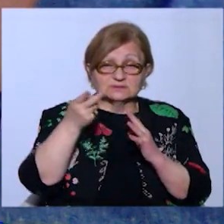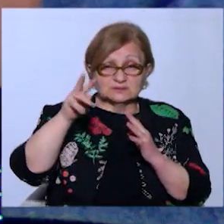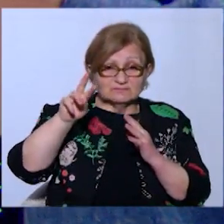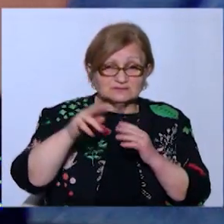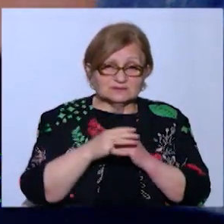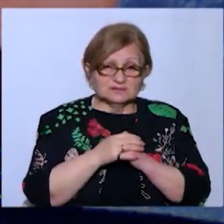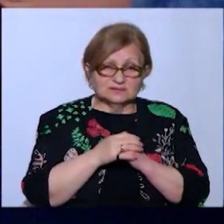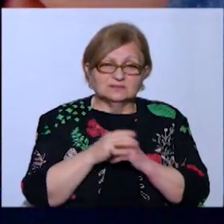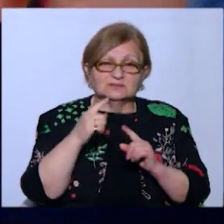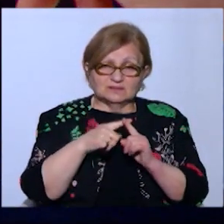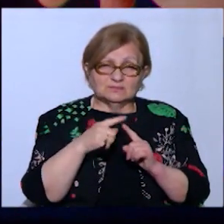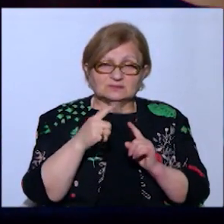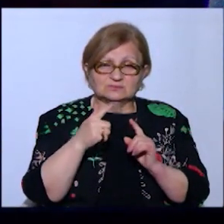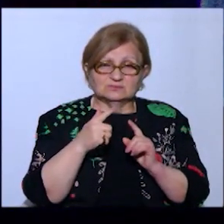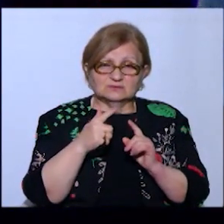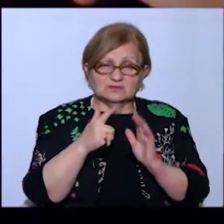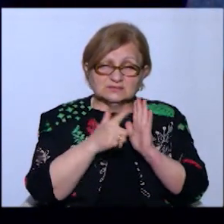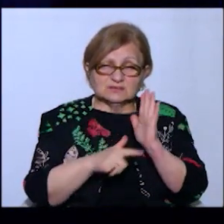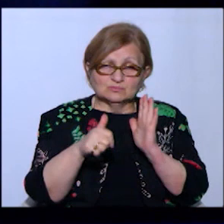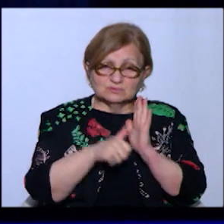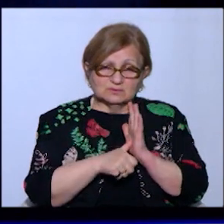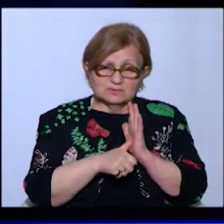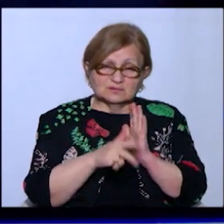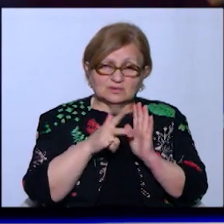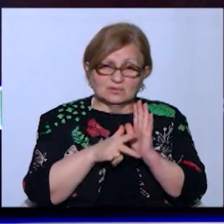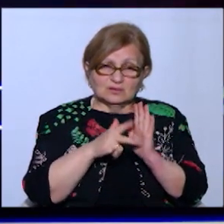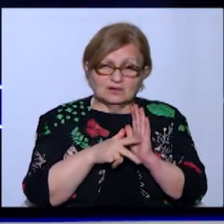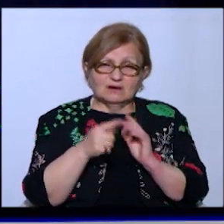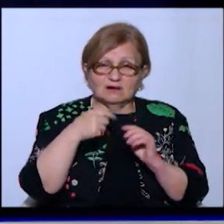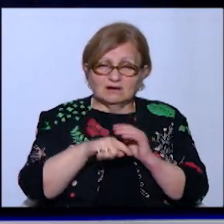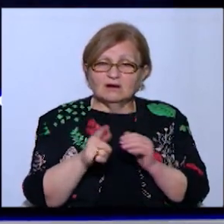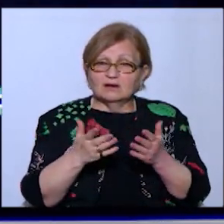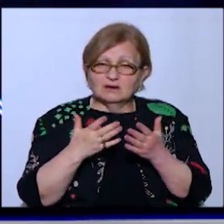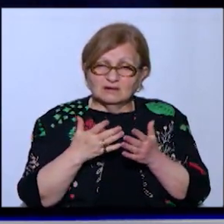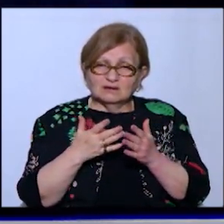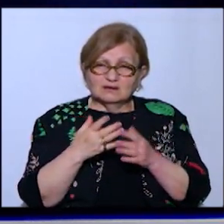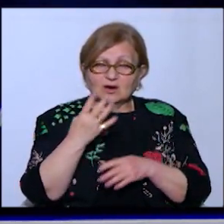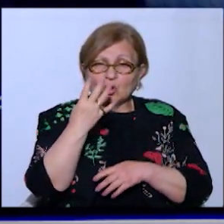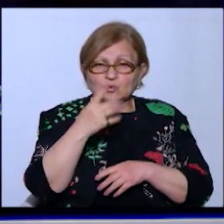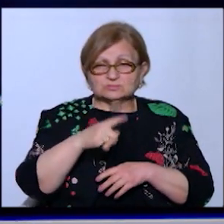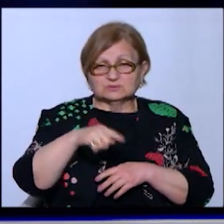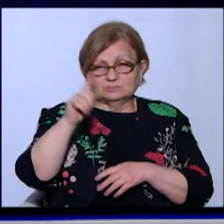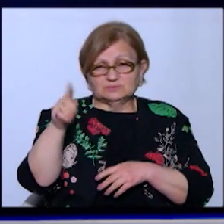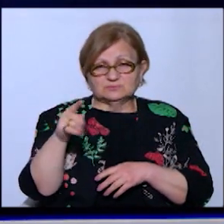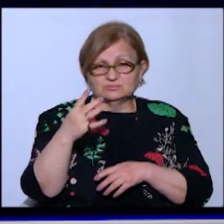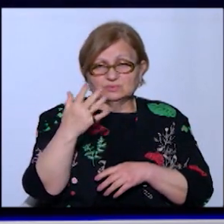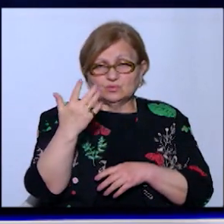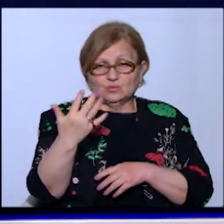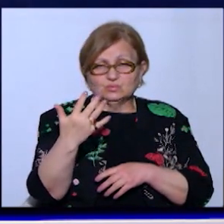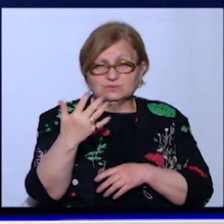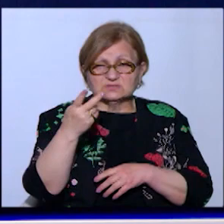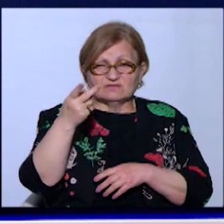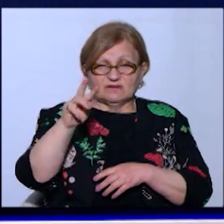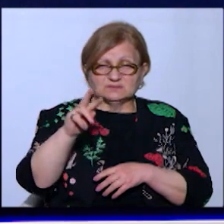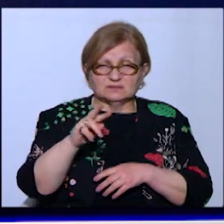4-ს დამატებული 76, ანუ 80, რაც წარმოადგენს 4 ფესვი 5-ის